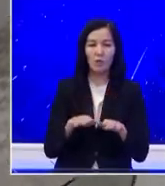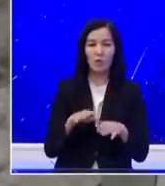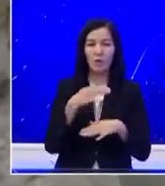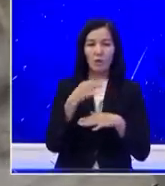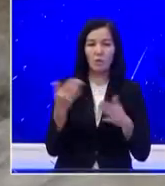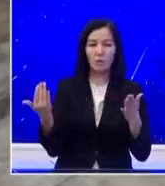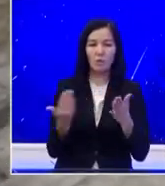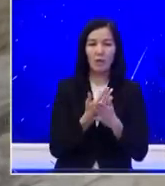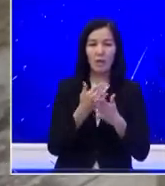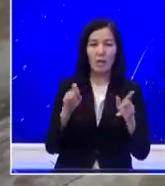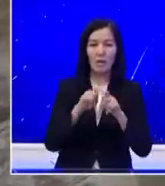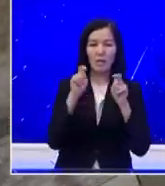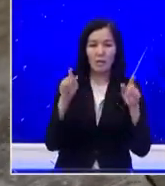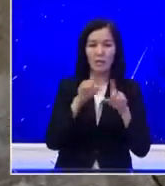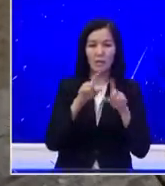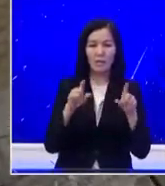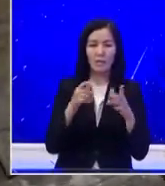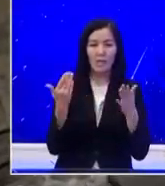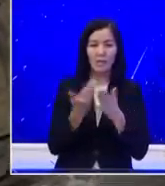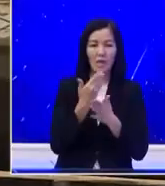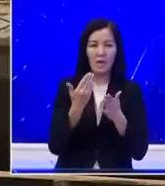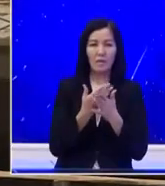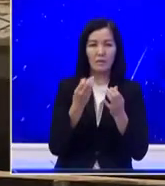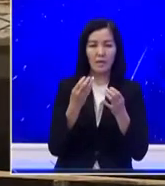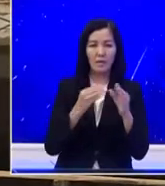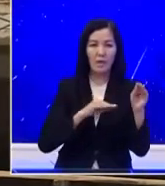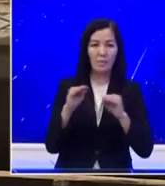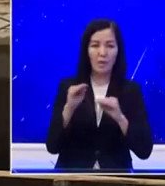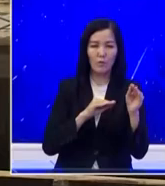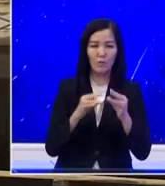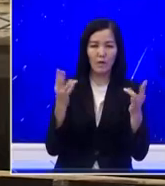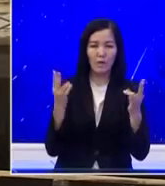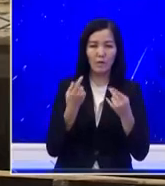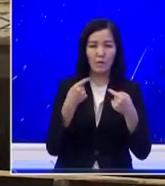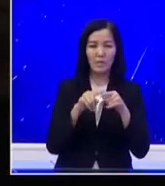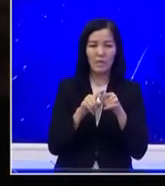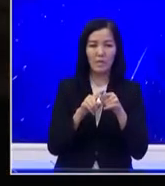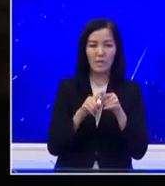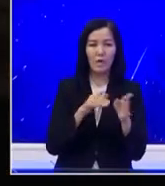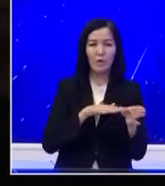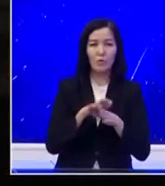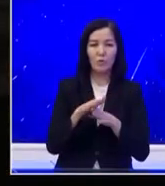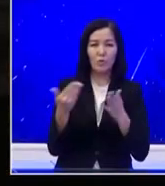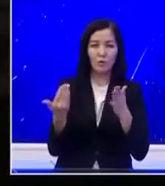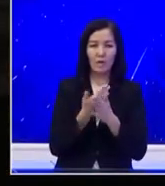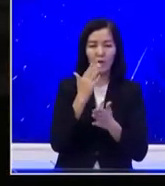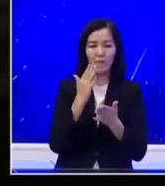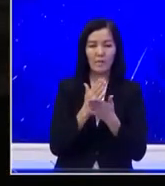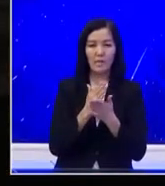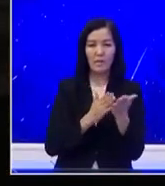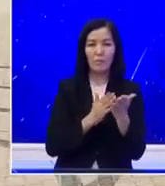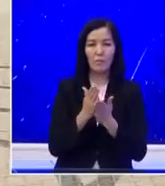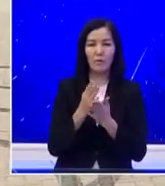су жаңа кейіпке енетін сандағы жаңалық болған емес. Құрал жабдықтар қажетті техникаларда толығымен жаңартылады. Бұл